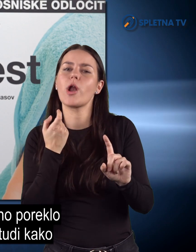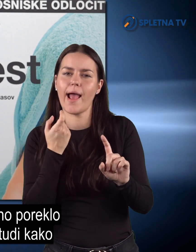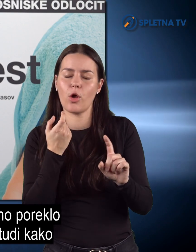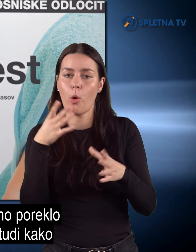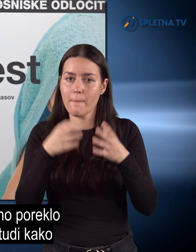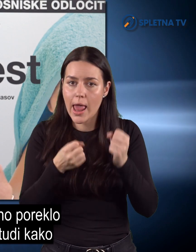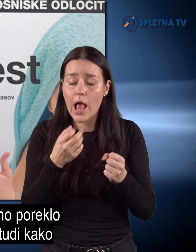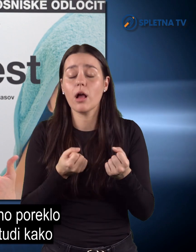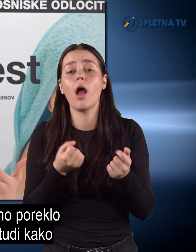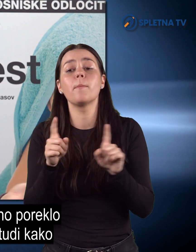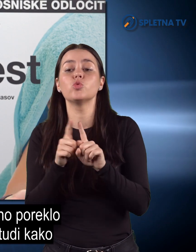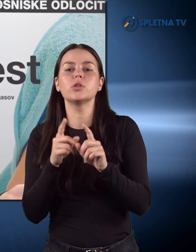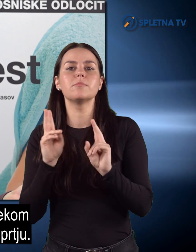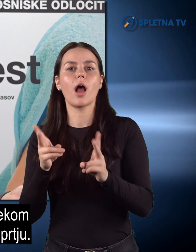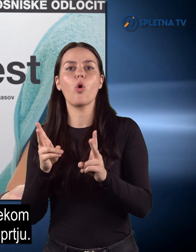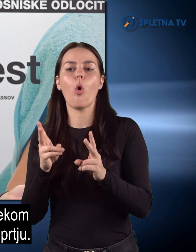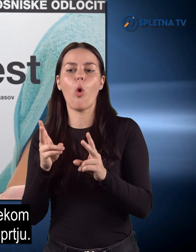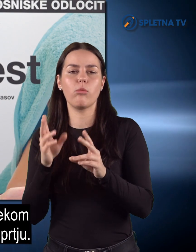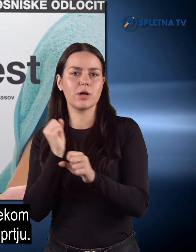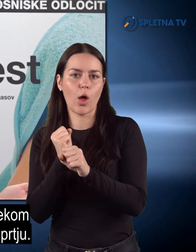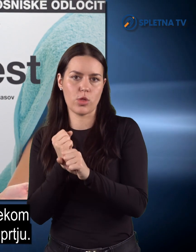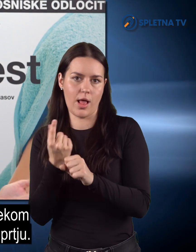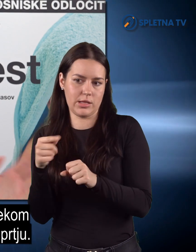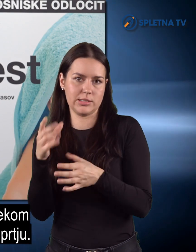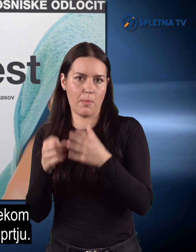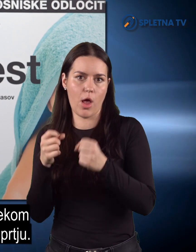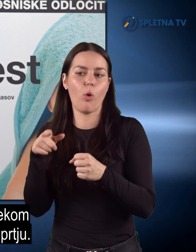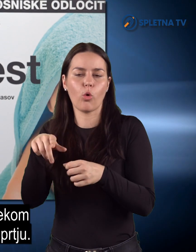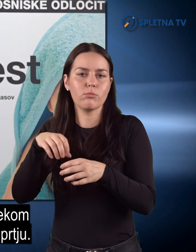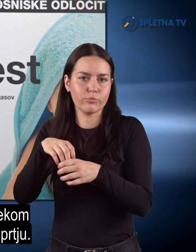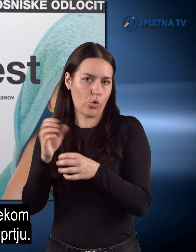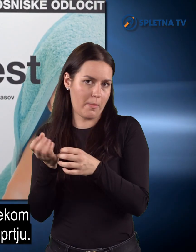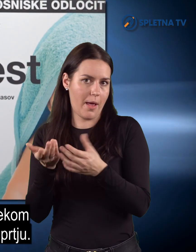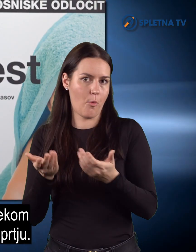mleka ali ne, pa tudi na primer, kako ravnati z mlekom enkrat po odprtju.